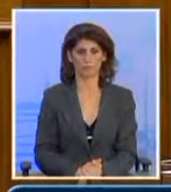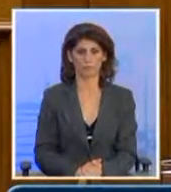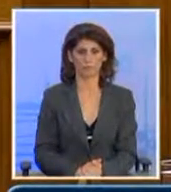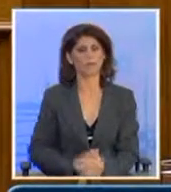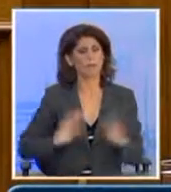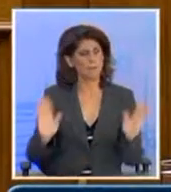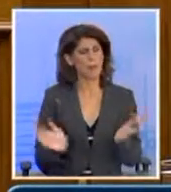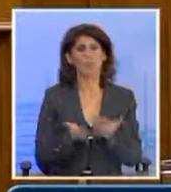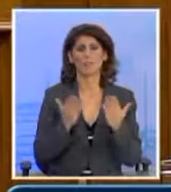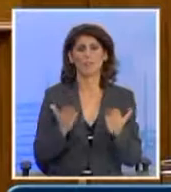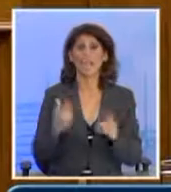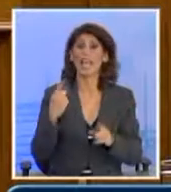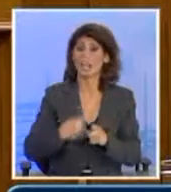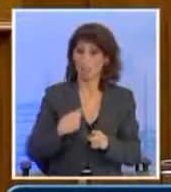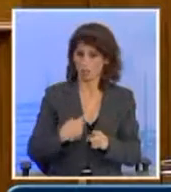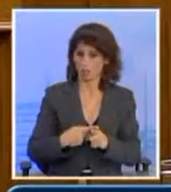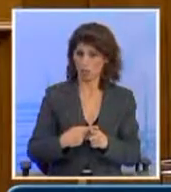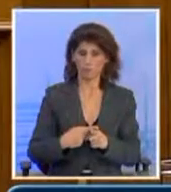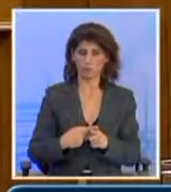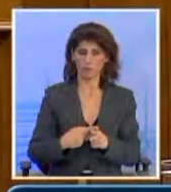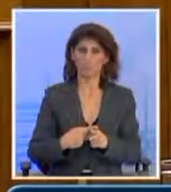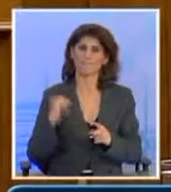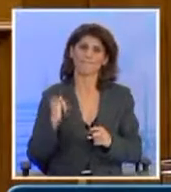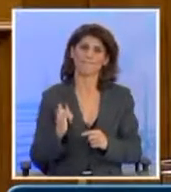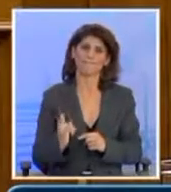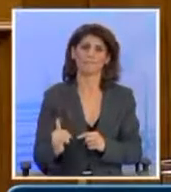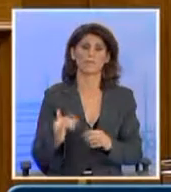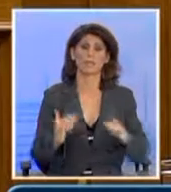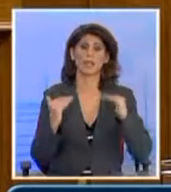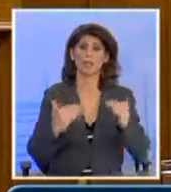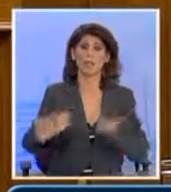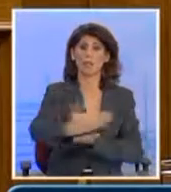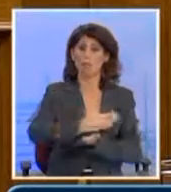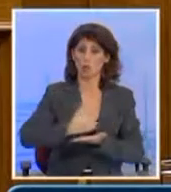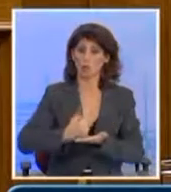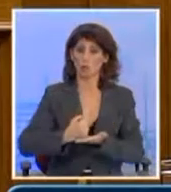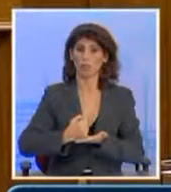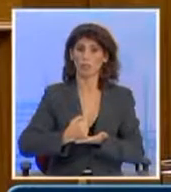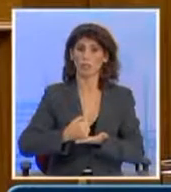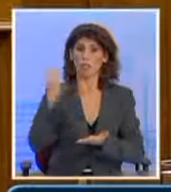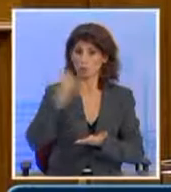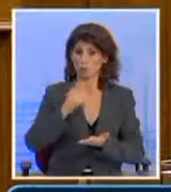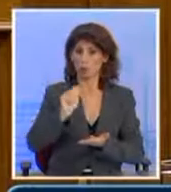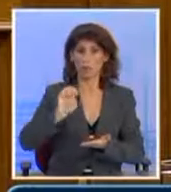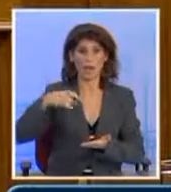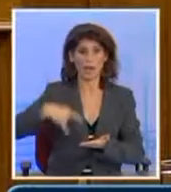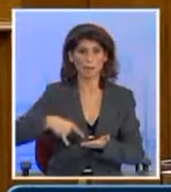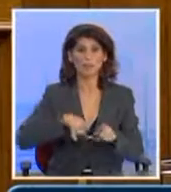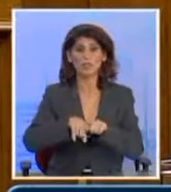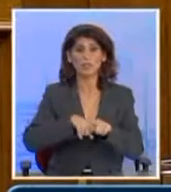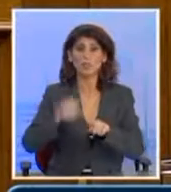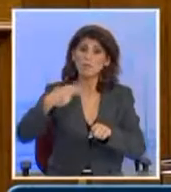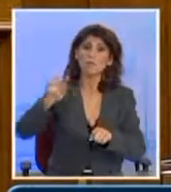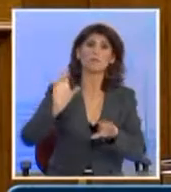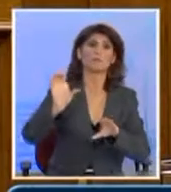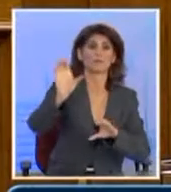παρόλα αυτά, η Ελλάδα υστερεί σε επίπεδο εσόδων ως ποσοστό του ΑΕΠ σε σχέση με την πλειονότητα